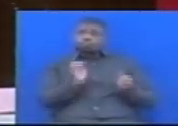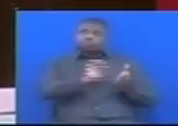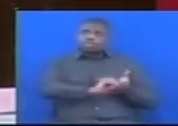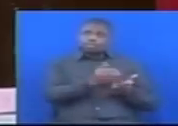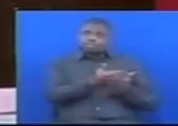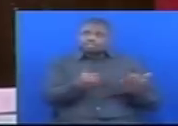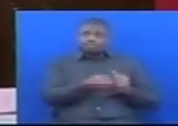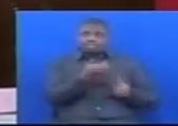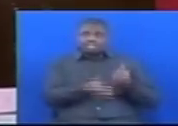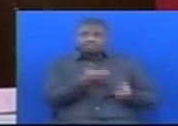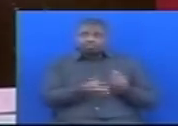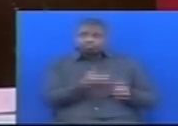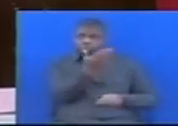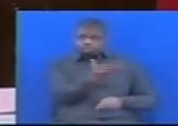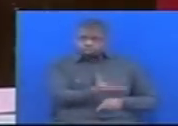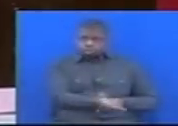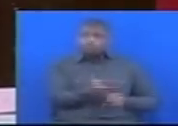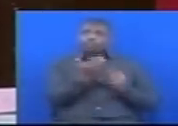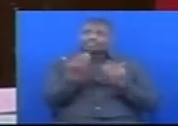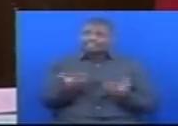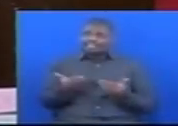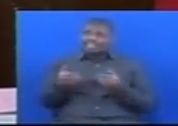kwa sababu ya changamoto zilizopo hivi sasa?